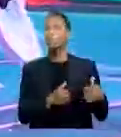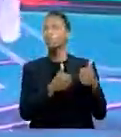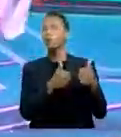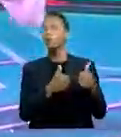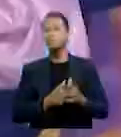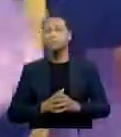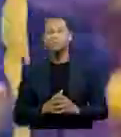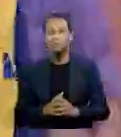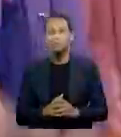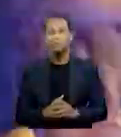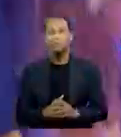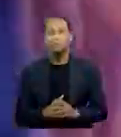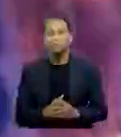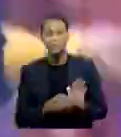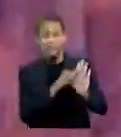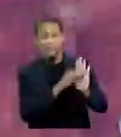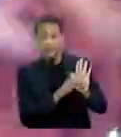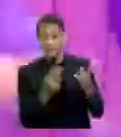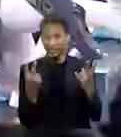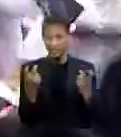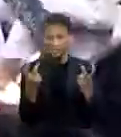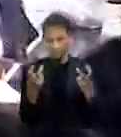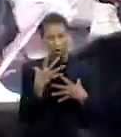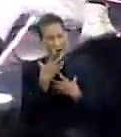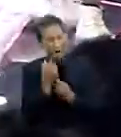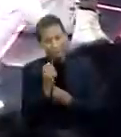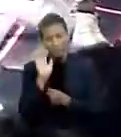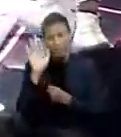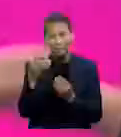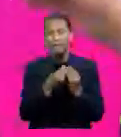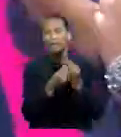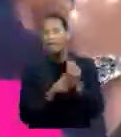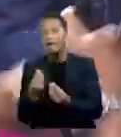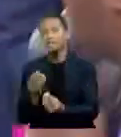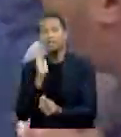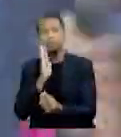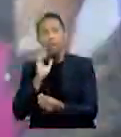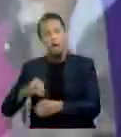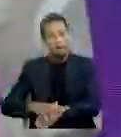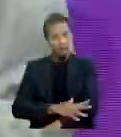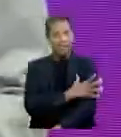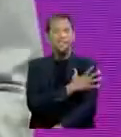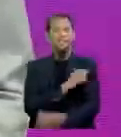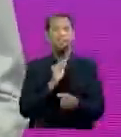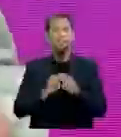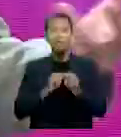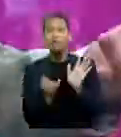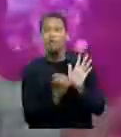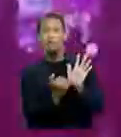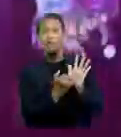Digelarnya TikTok For Your State ini diharapkan bisa menginspirasi generasi muda untuk terus berkarya positif yang berkontribusi untuk